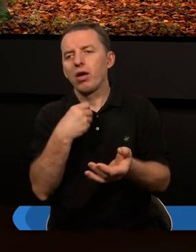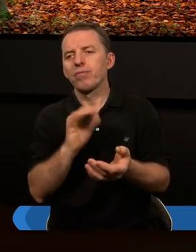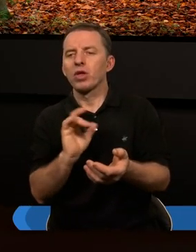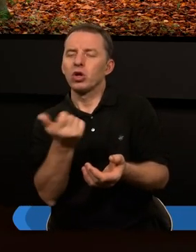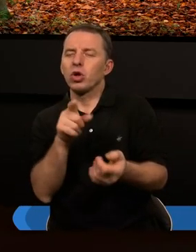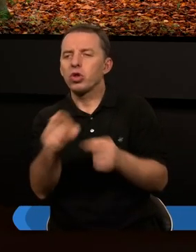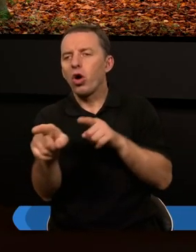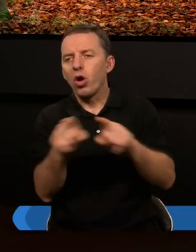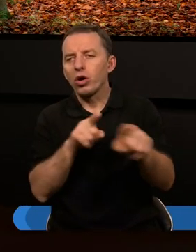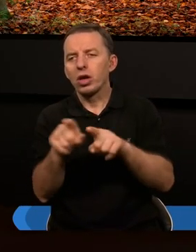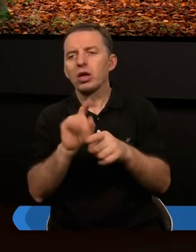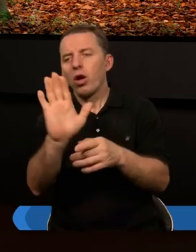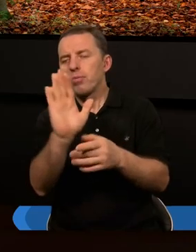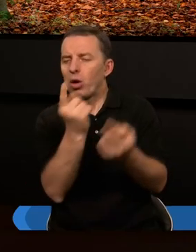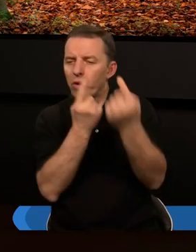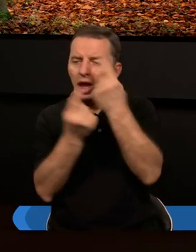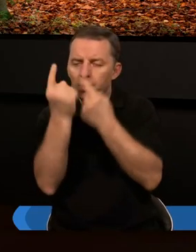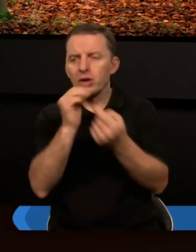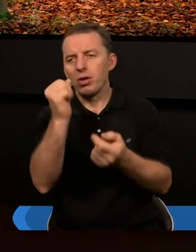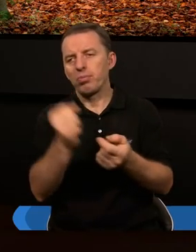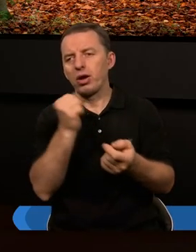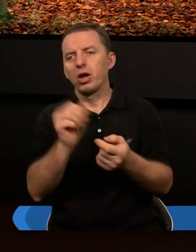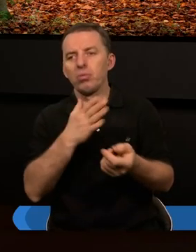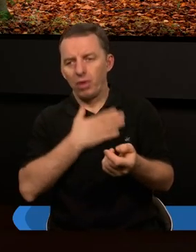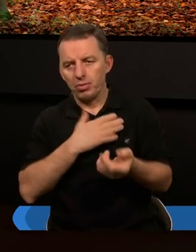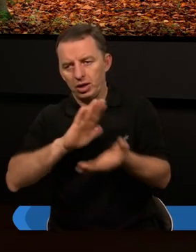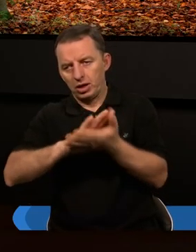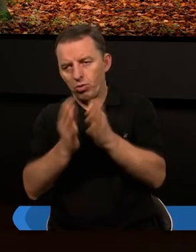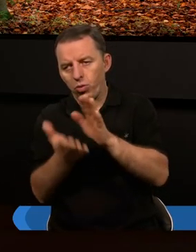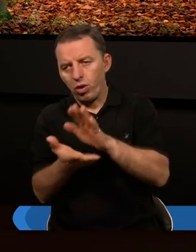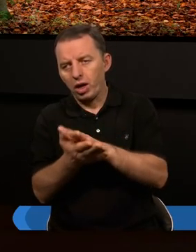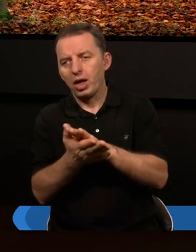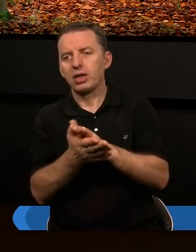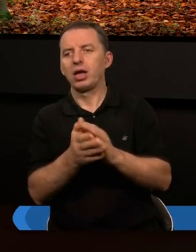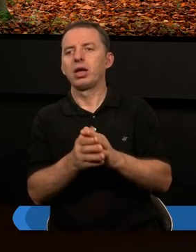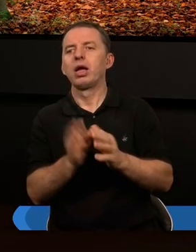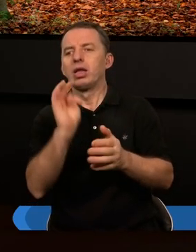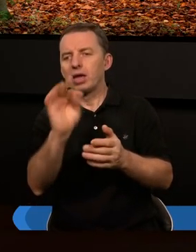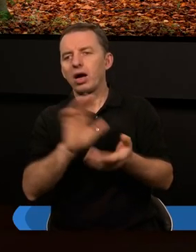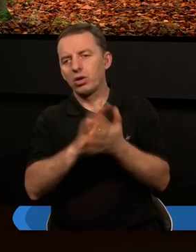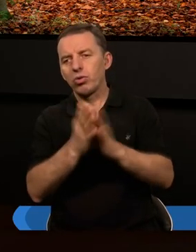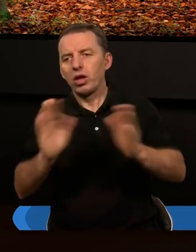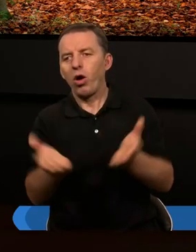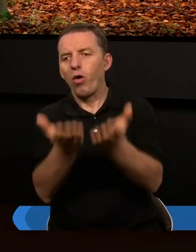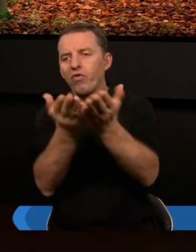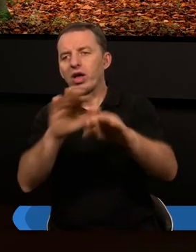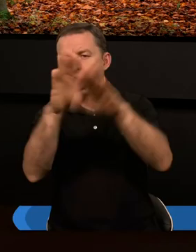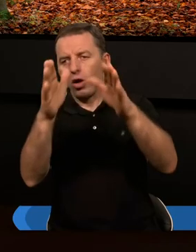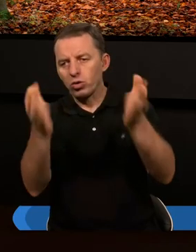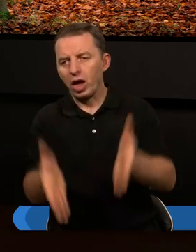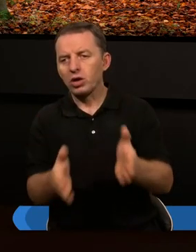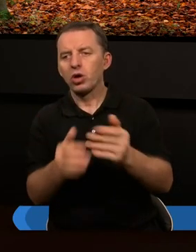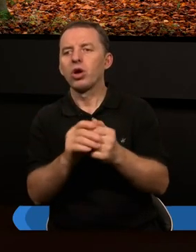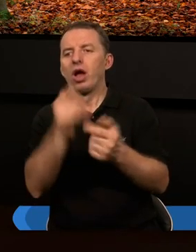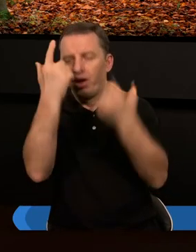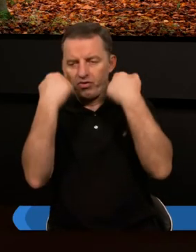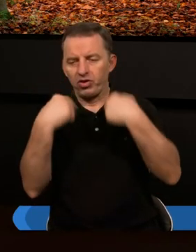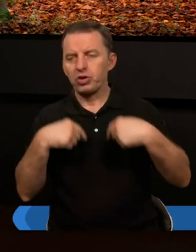Co to oznacza? Co miał na myśli Paweł? Czy mamy składać tak jak składano ofiary na ołtarzu